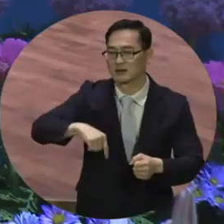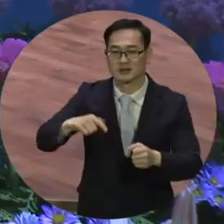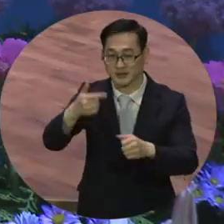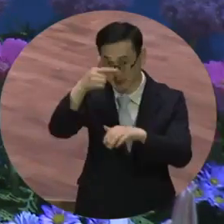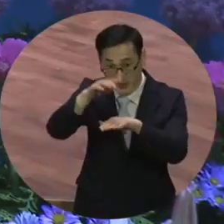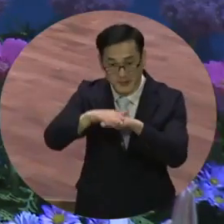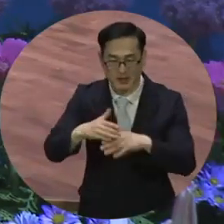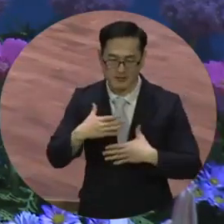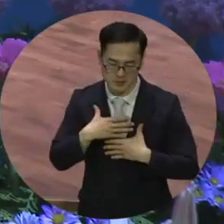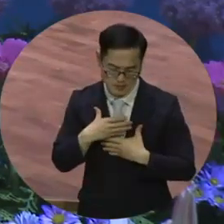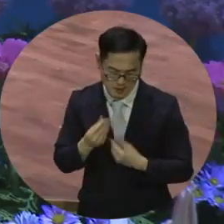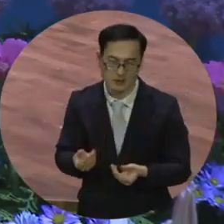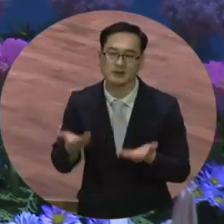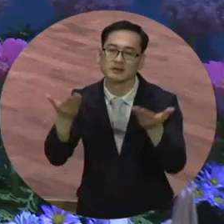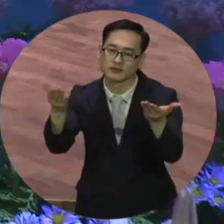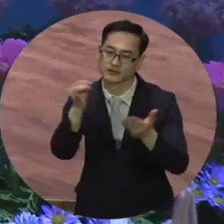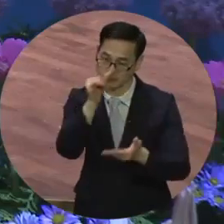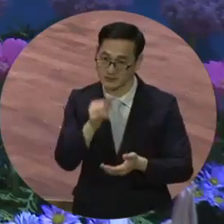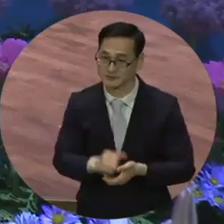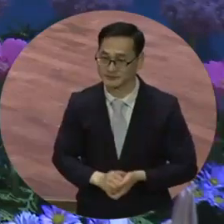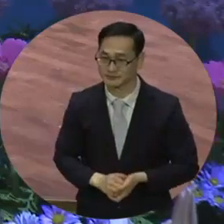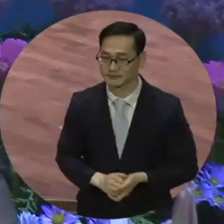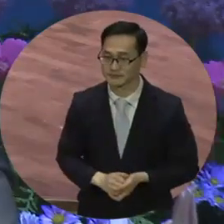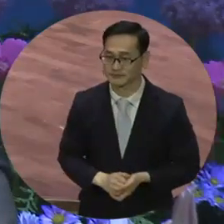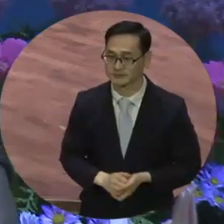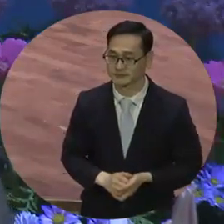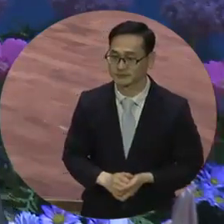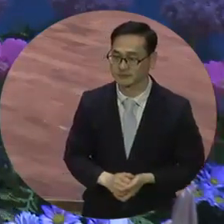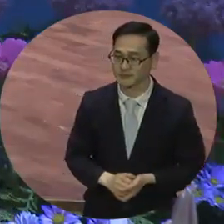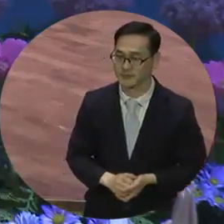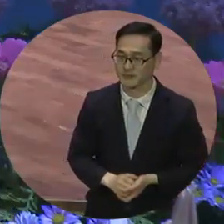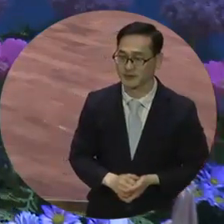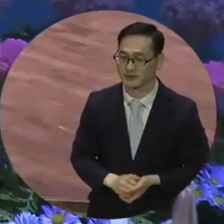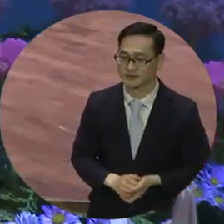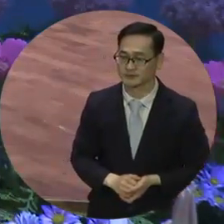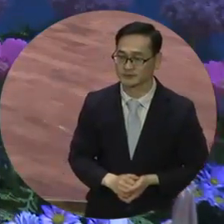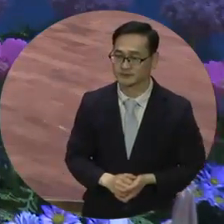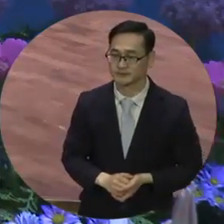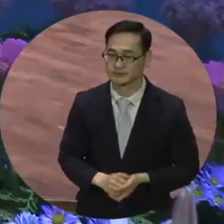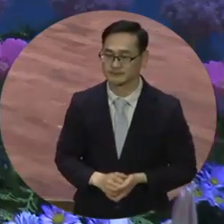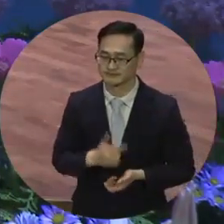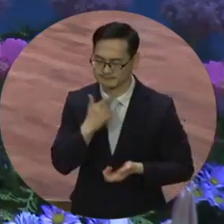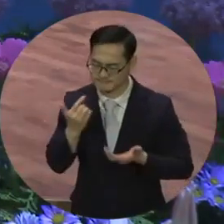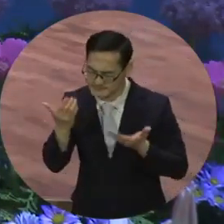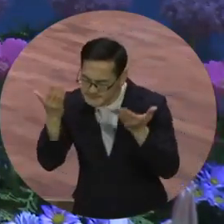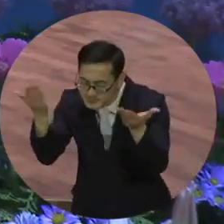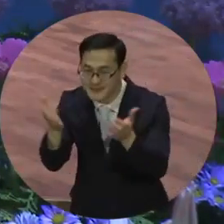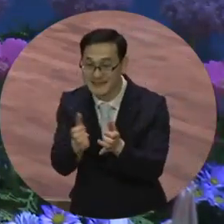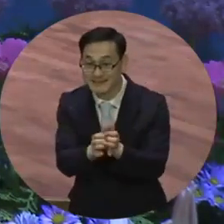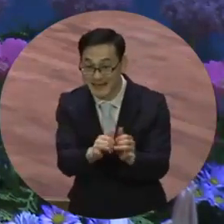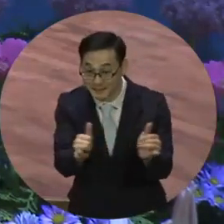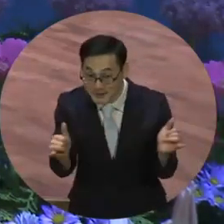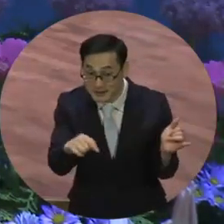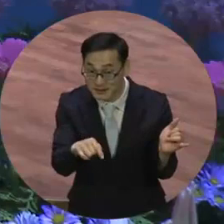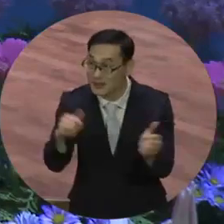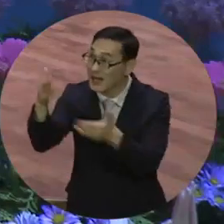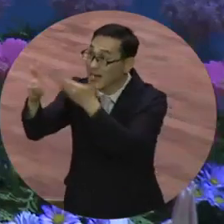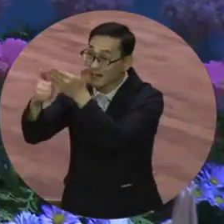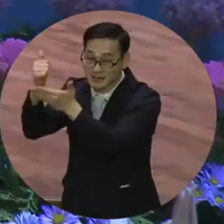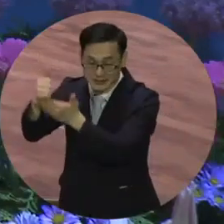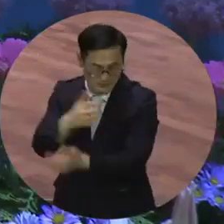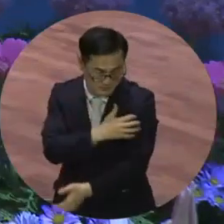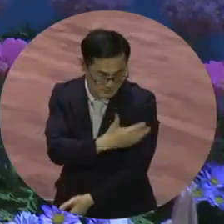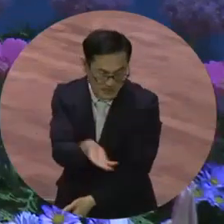하나님께서는요, 이런 헌신자들의 가정과 그 후손들을 절대 축복